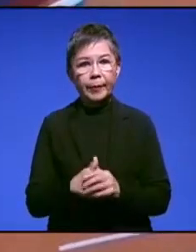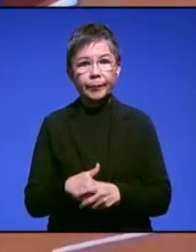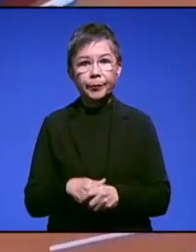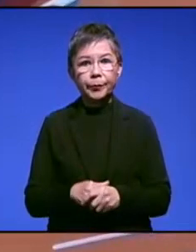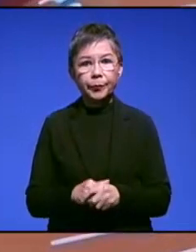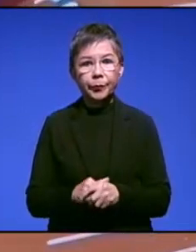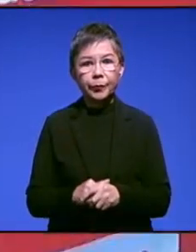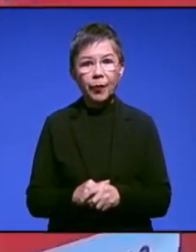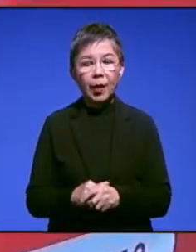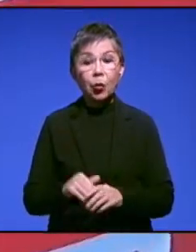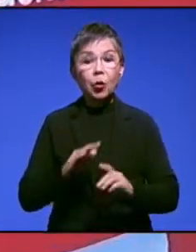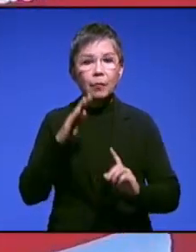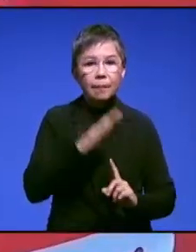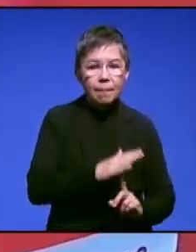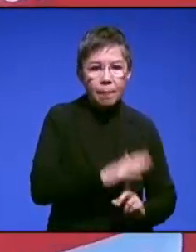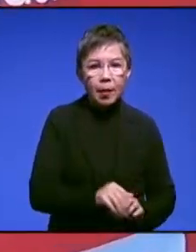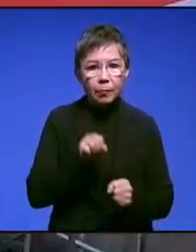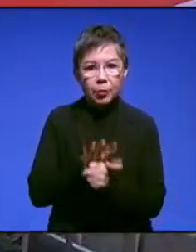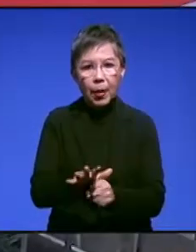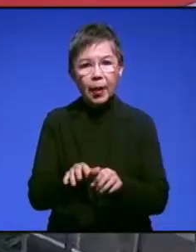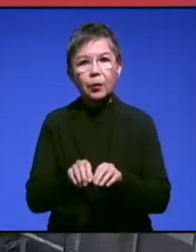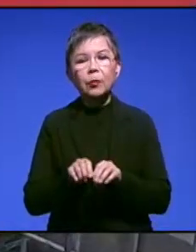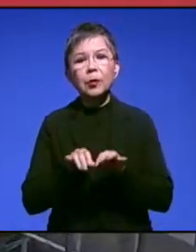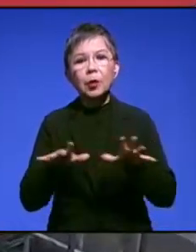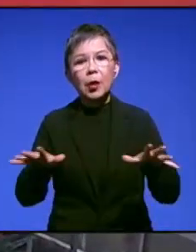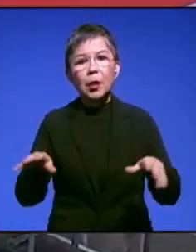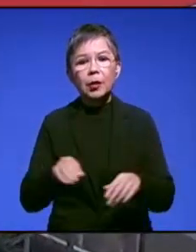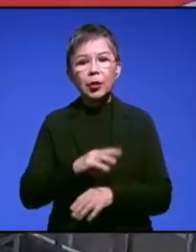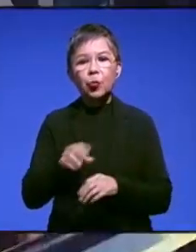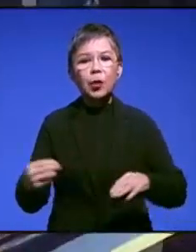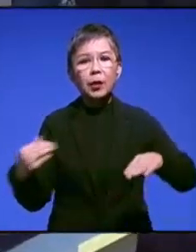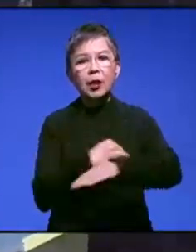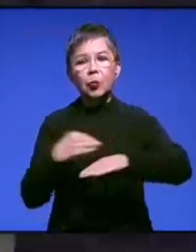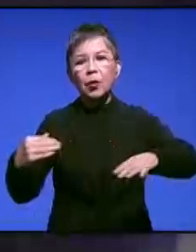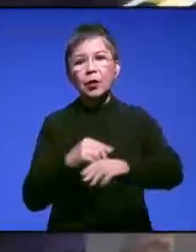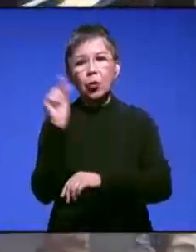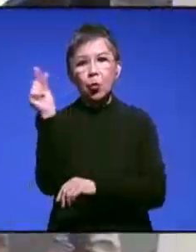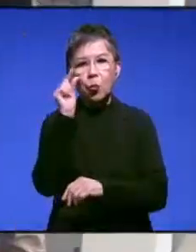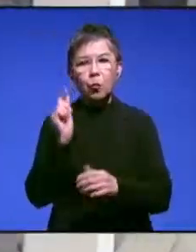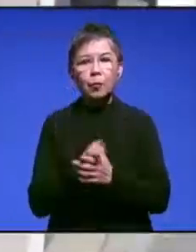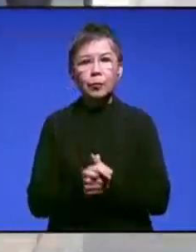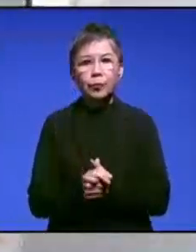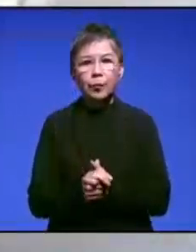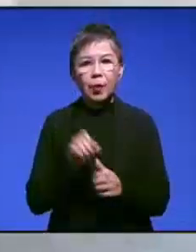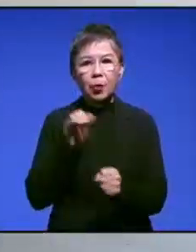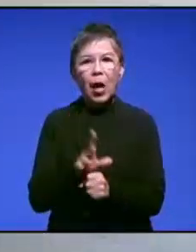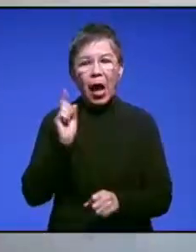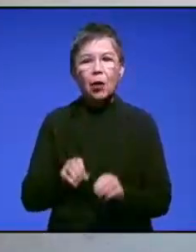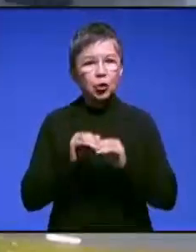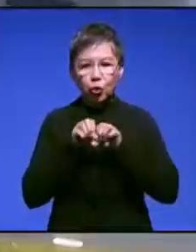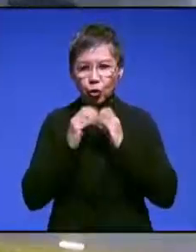Hal ini dilakukan untuk menekan penyebaran COVID-19 di moda transportasi umum. Liputan, TransTV.